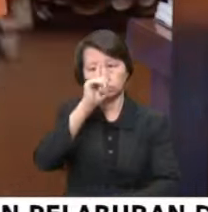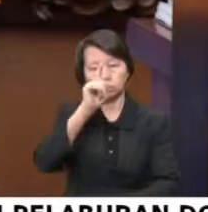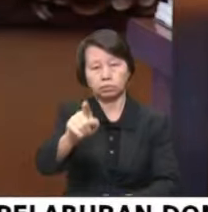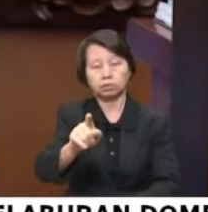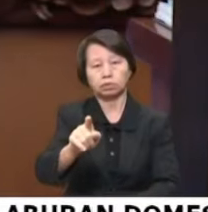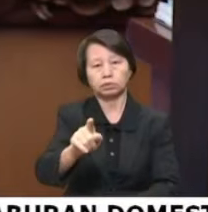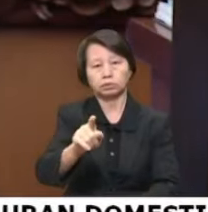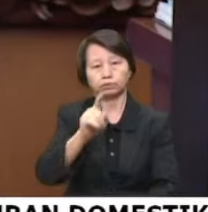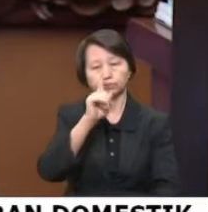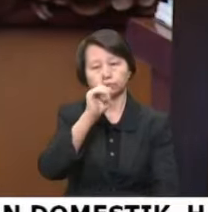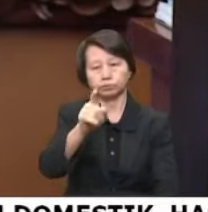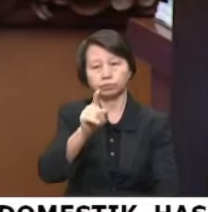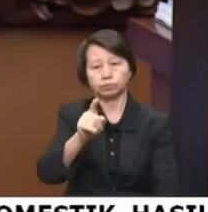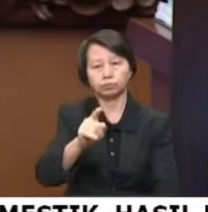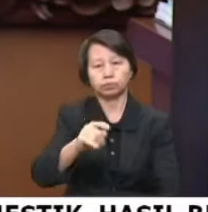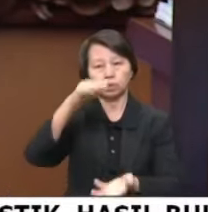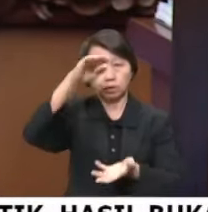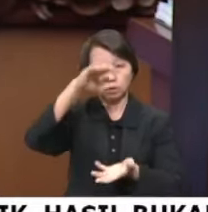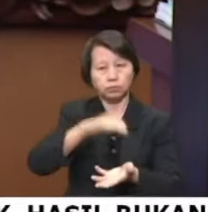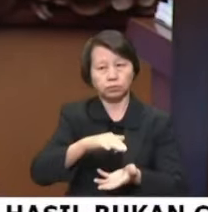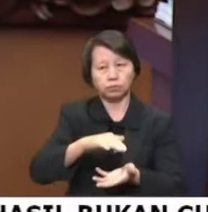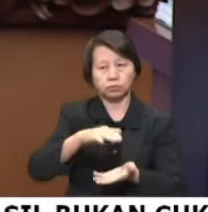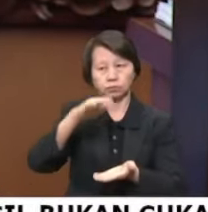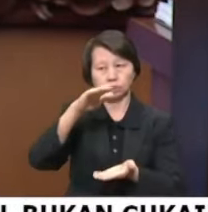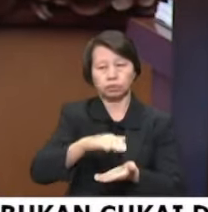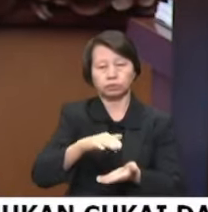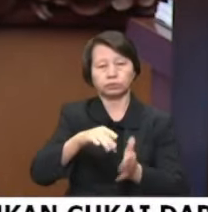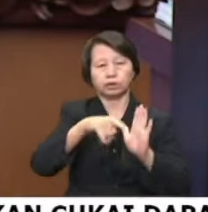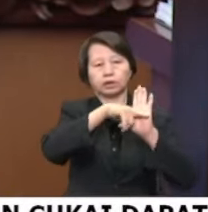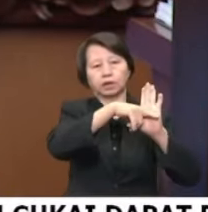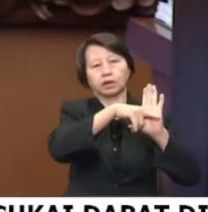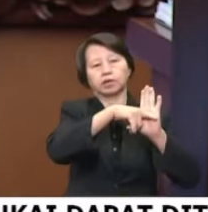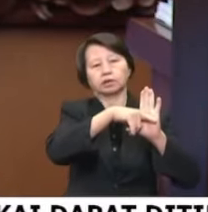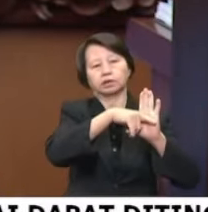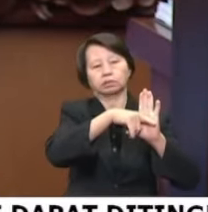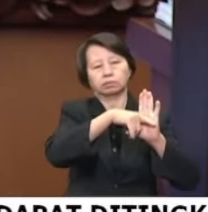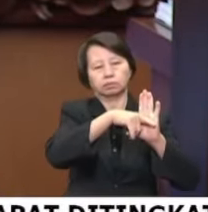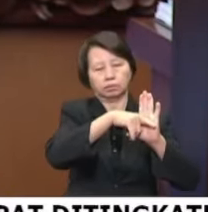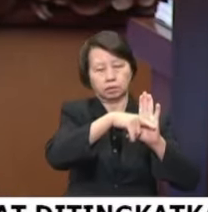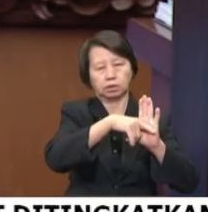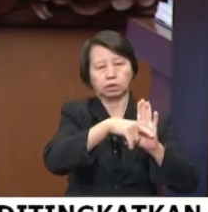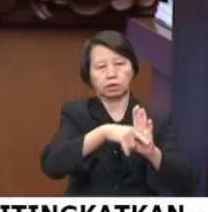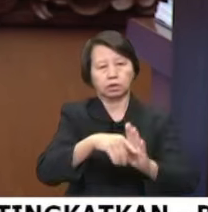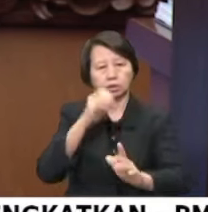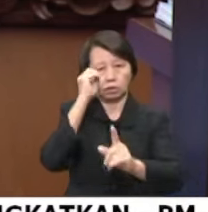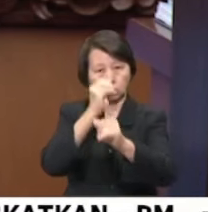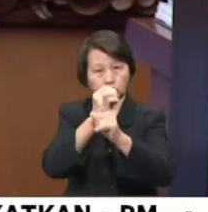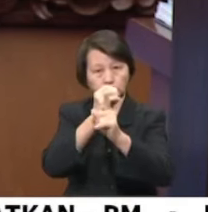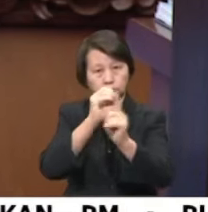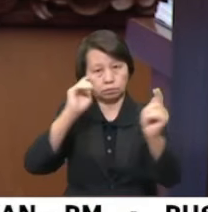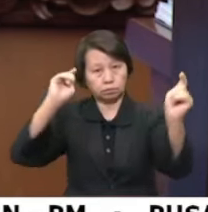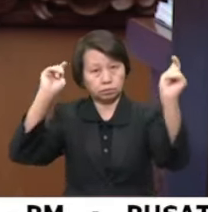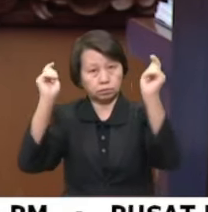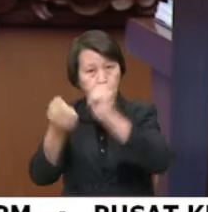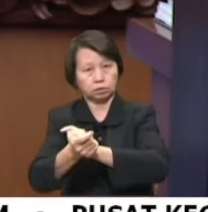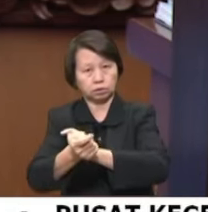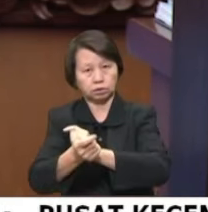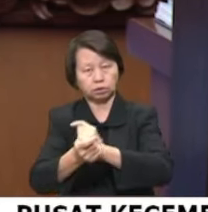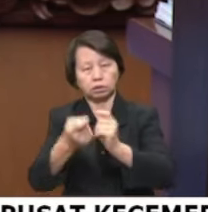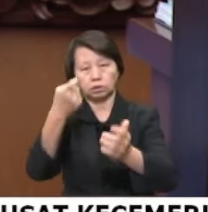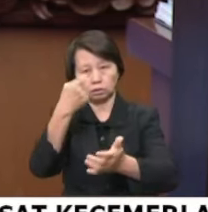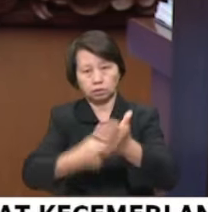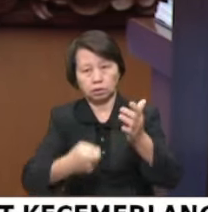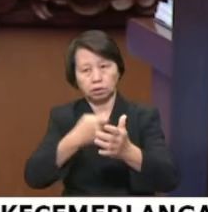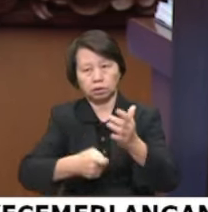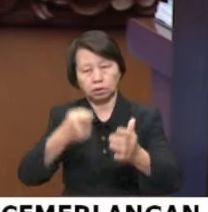yang mengurangkan kesan negatif. Okay? Objektif reformasi struktur pencukaian